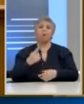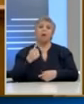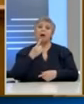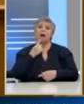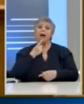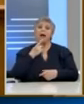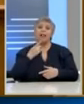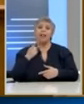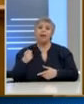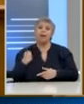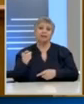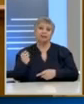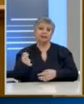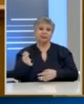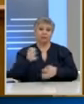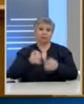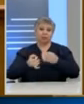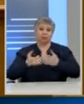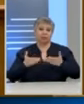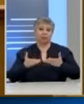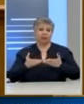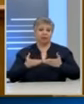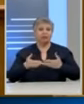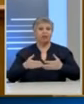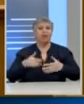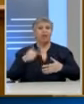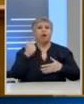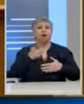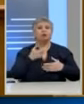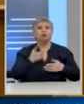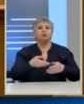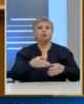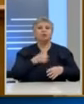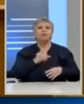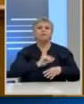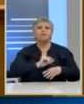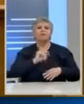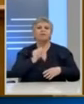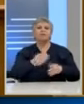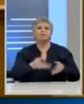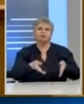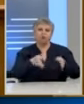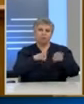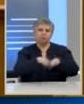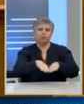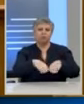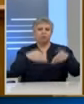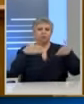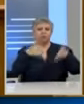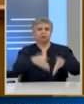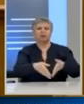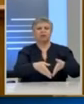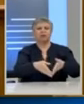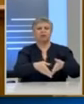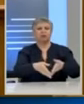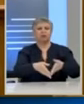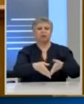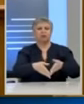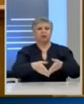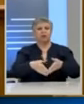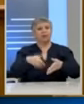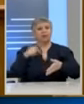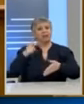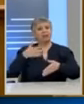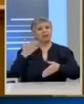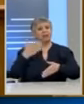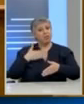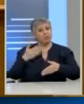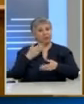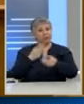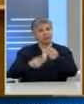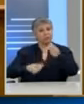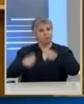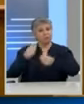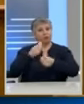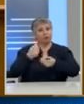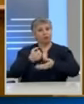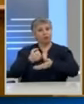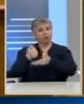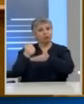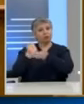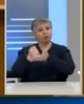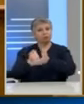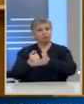είναι καταστροφή για την κοινωνία. Γιατί μας ζητούσατε να πάρουμε και άλλα τόσα για να κλείσει αξιολόγηση? Μας λέτε ότι συμφωνούμε σε